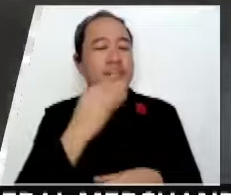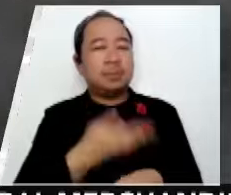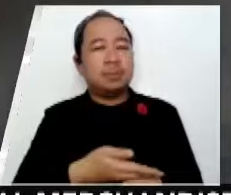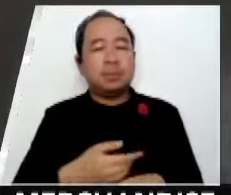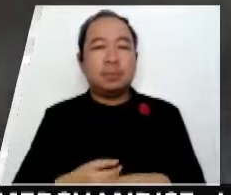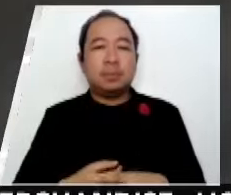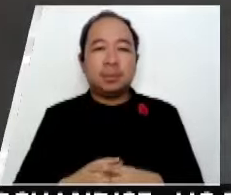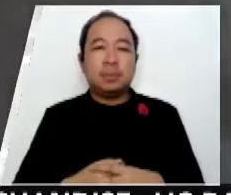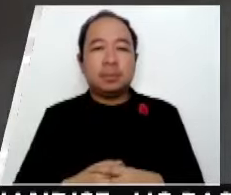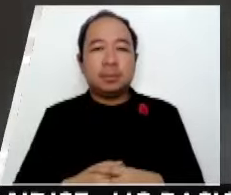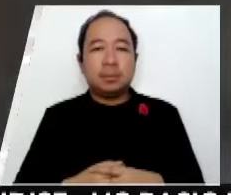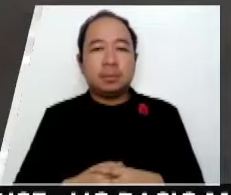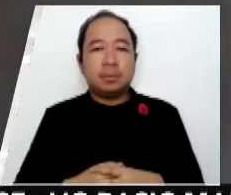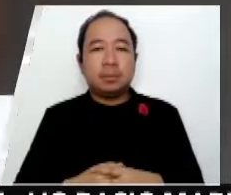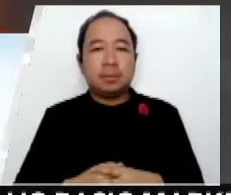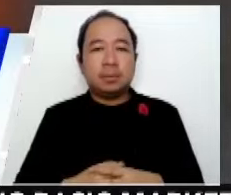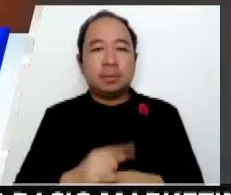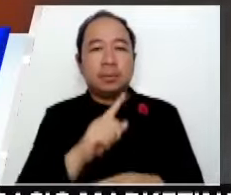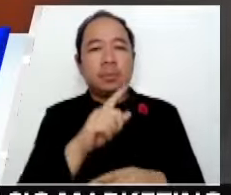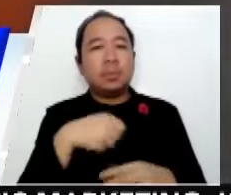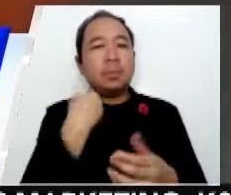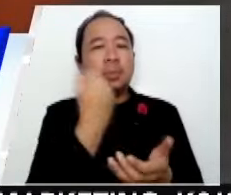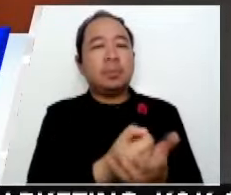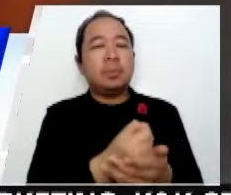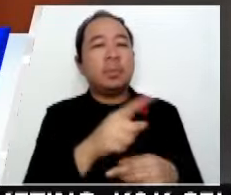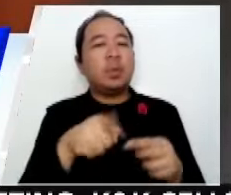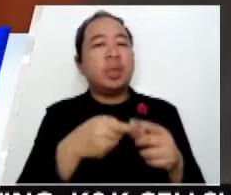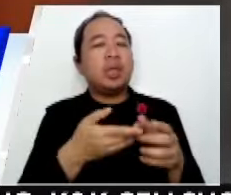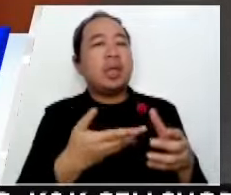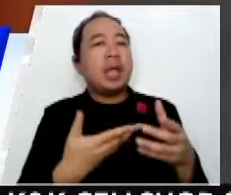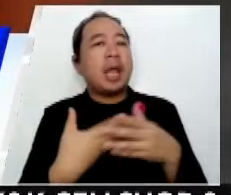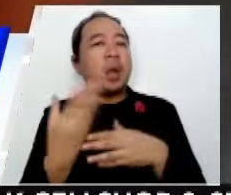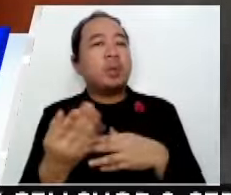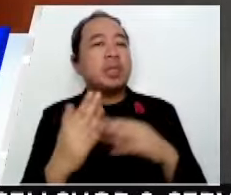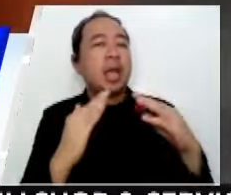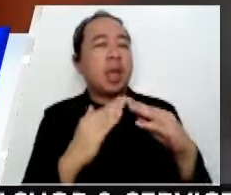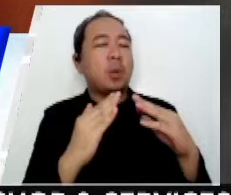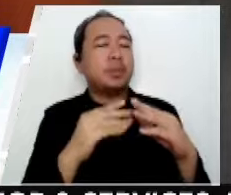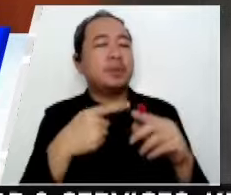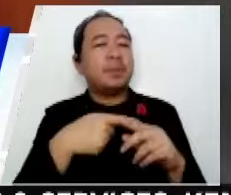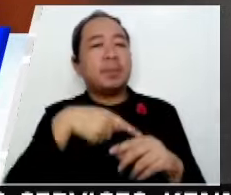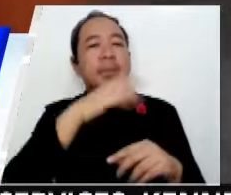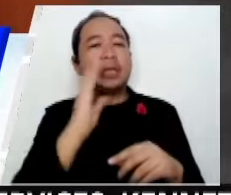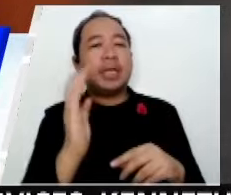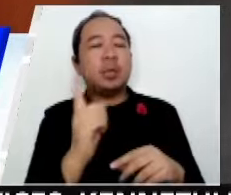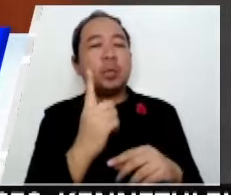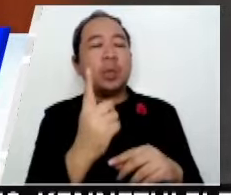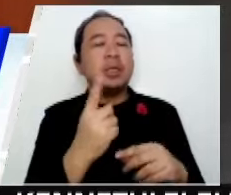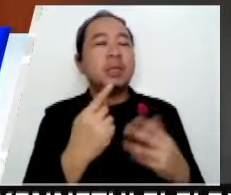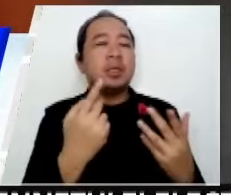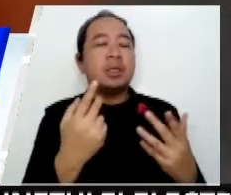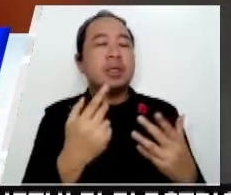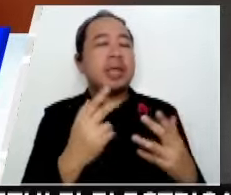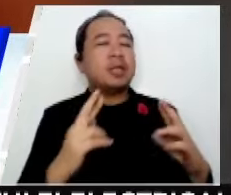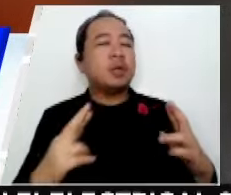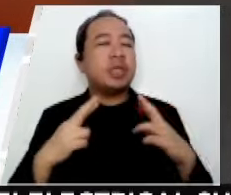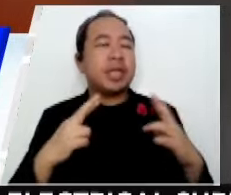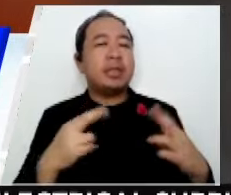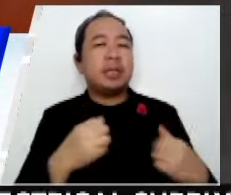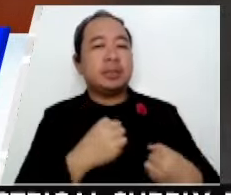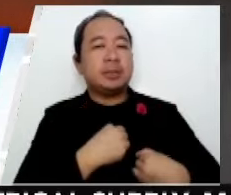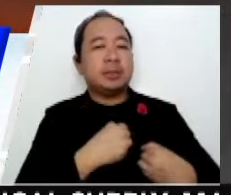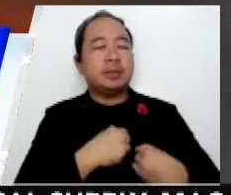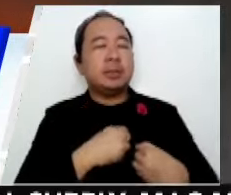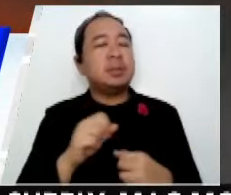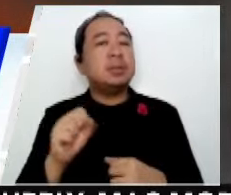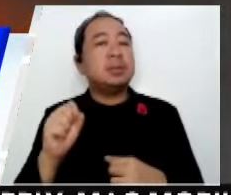Wala nang malay nang ilabas sa kanyang bahay sa Pasay ang residenteng si retired Second Lieutenant Reynaldo Silapan. Inabot na noon ng tubig